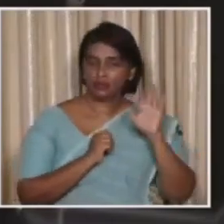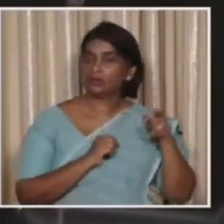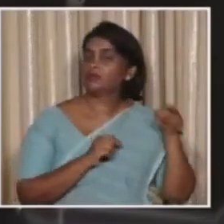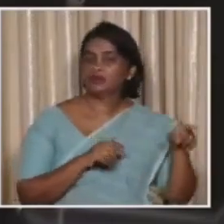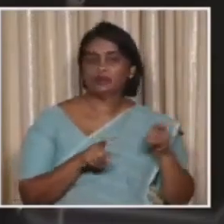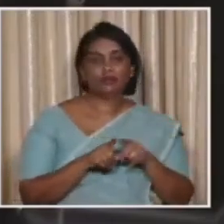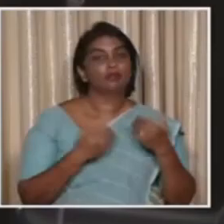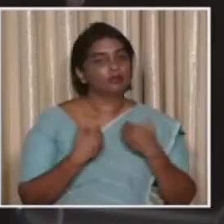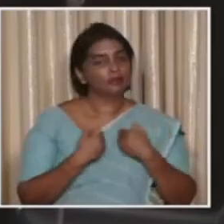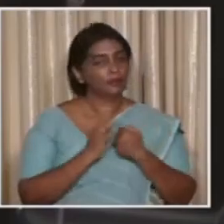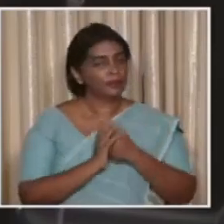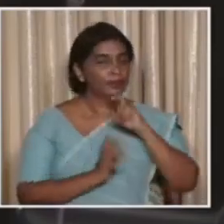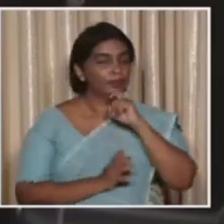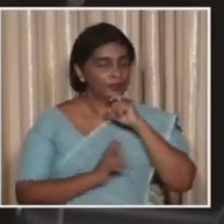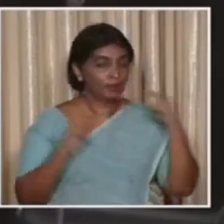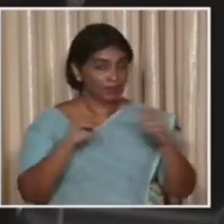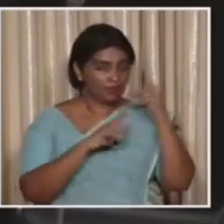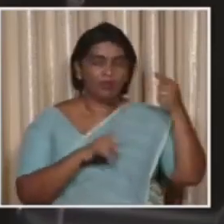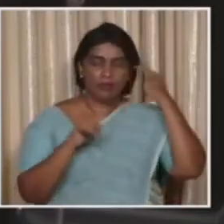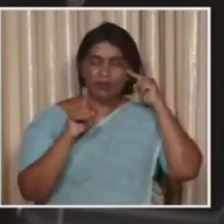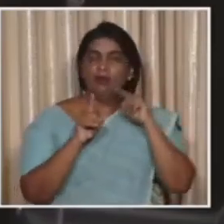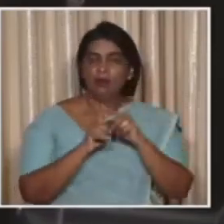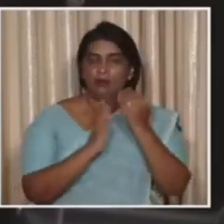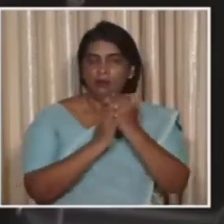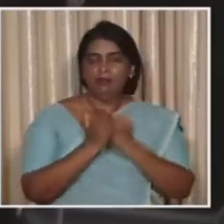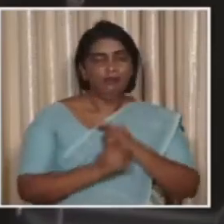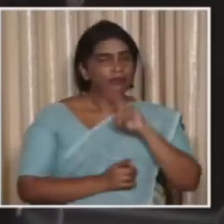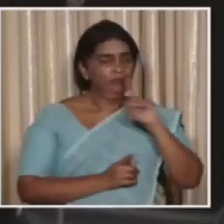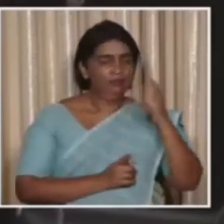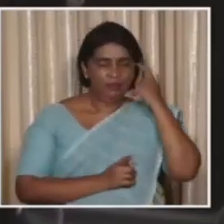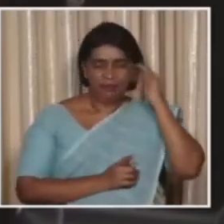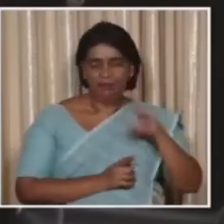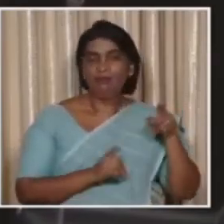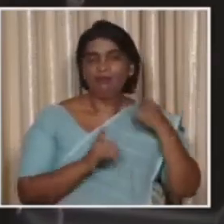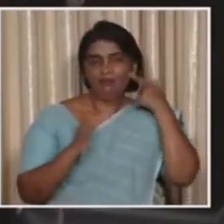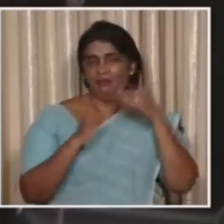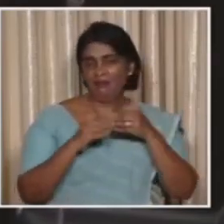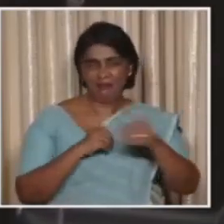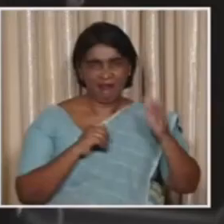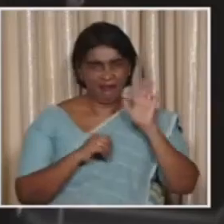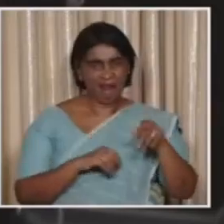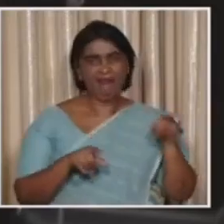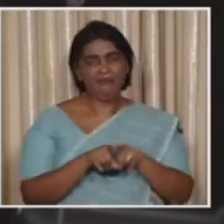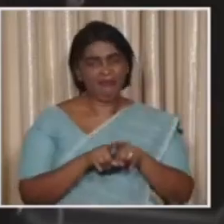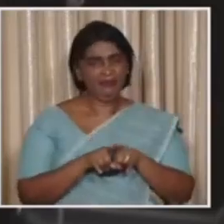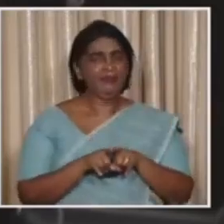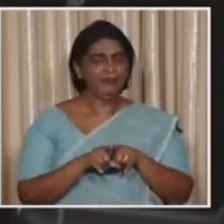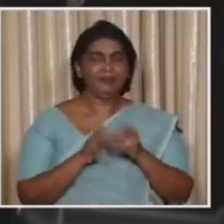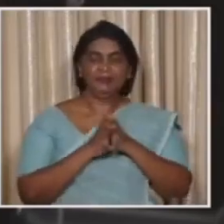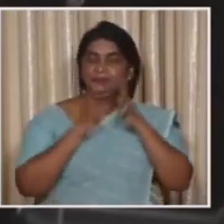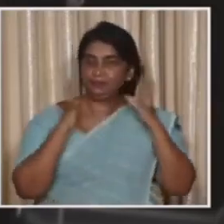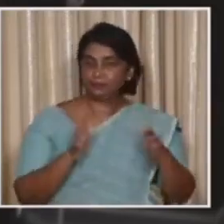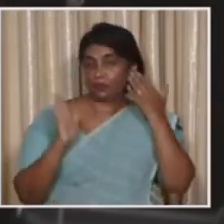නිසා අපි ගරු අධිකරණයටත් ඒ සම්බන්ධයෙන් කරුණු ඉදිරිපත් කරන්න බලාපොරොත්තු වෙනවා. මේ සිද්ධ වෙන කාරණා පිළිබඳව මේ පිළිබඳව